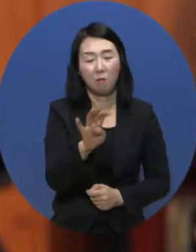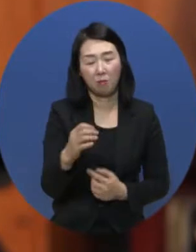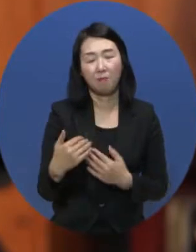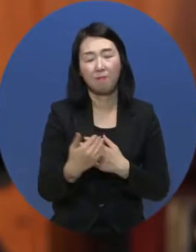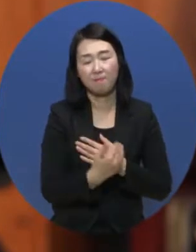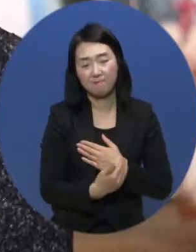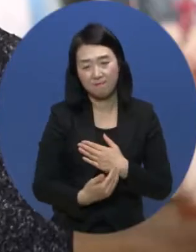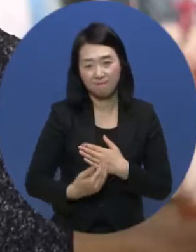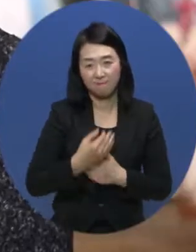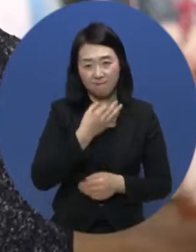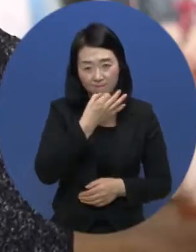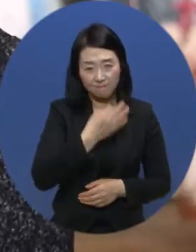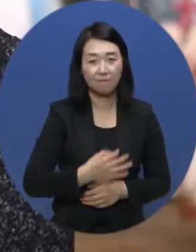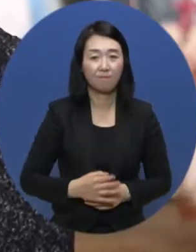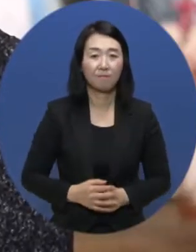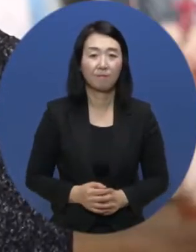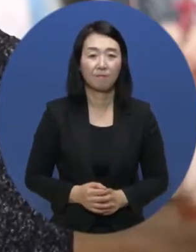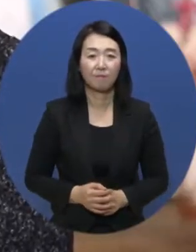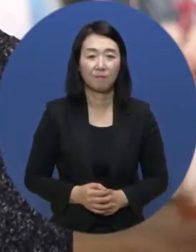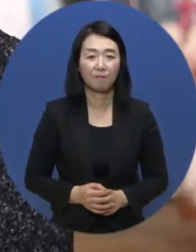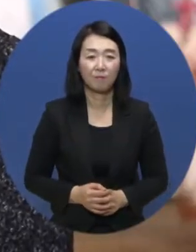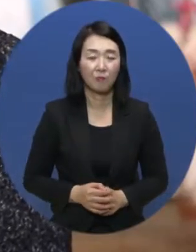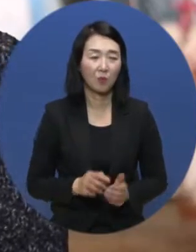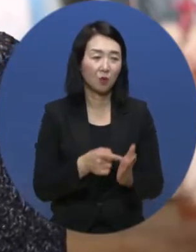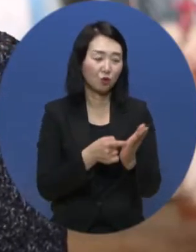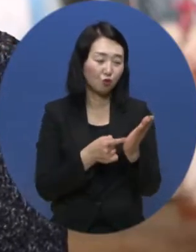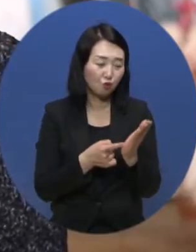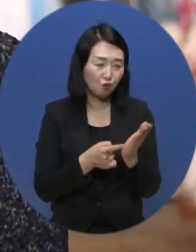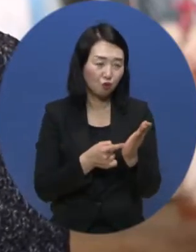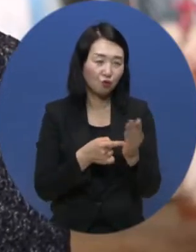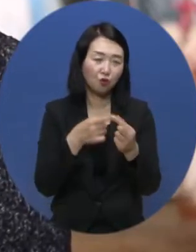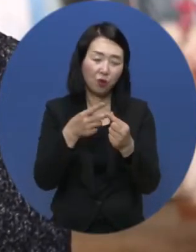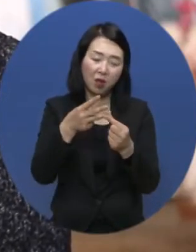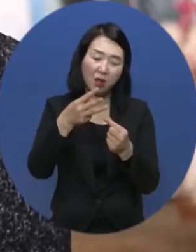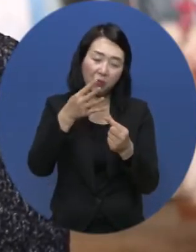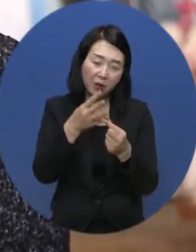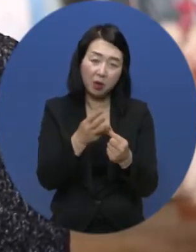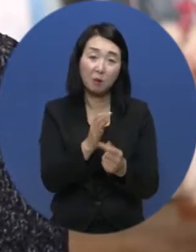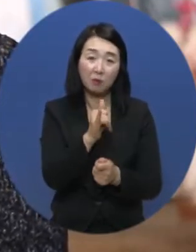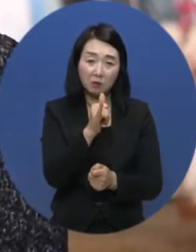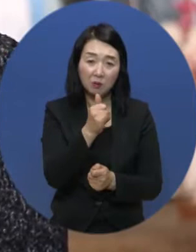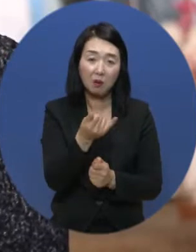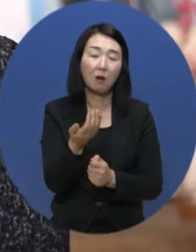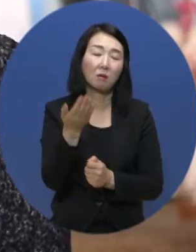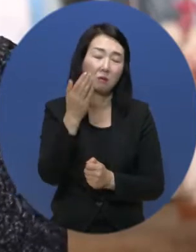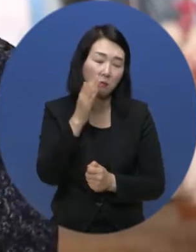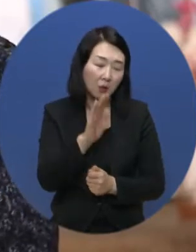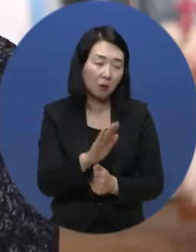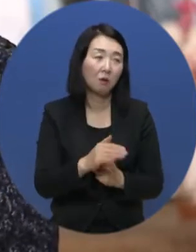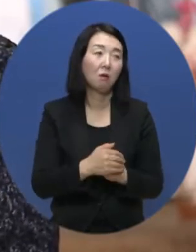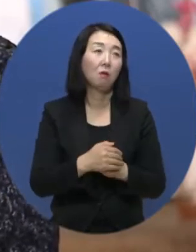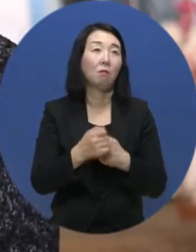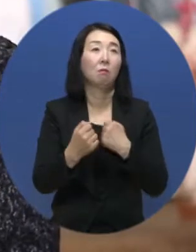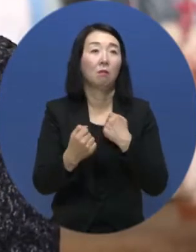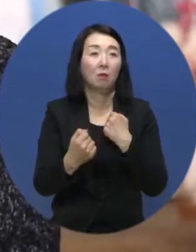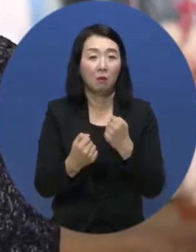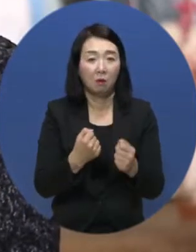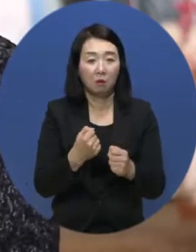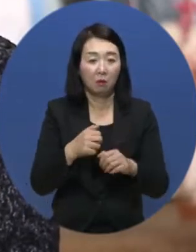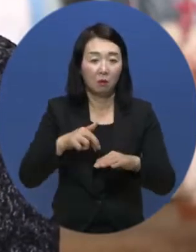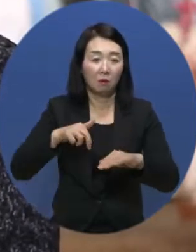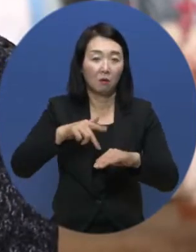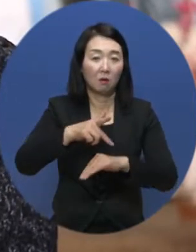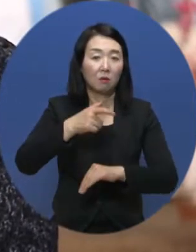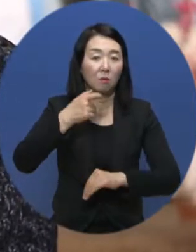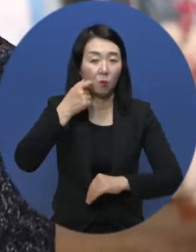힘들었고요. 그렇게 수술이 반복됨에도 불구하고 다시는 걸을 수 없다라는 그런 장애를 받아들여야